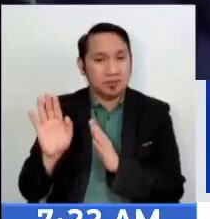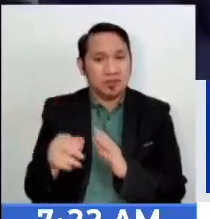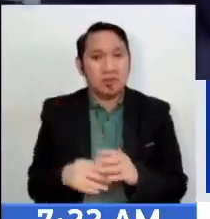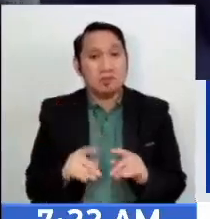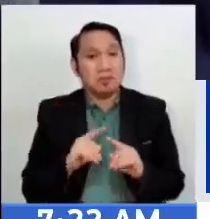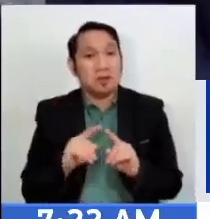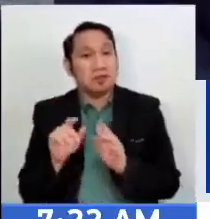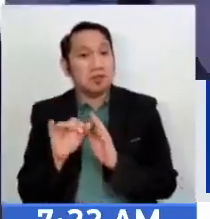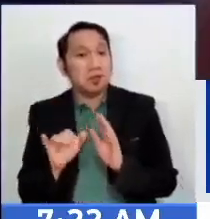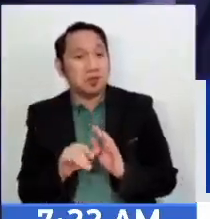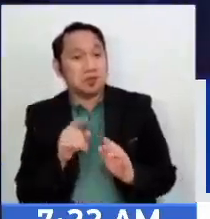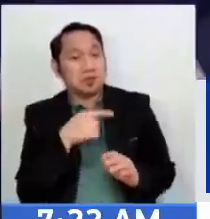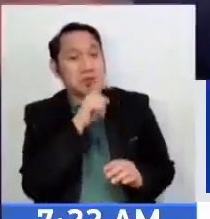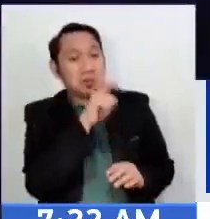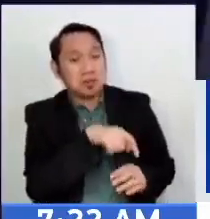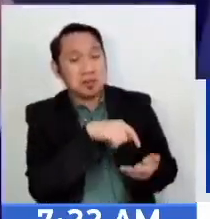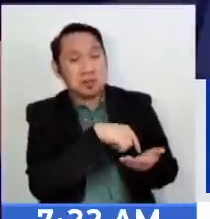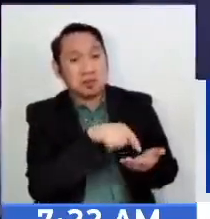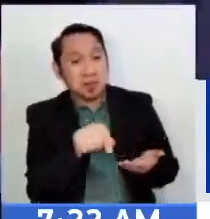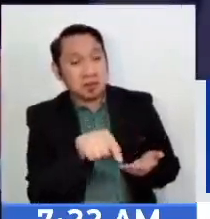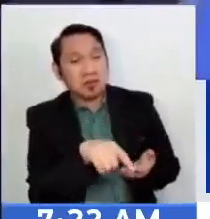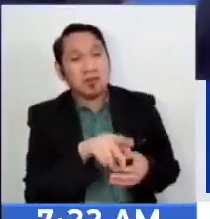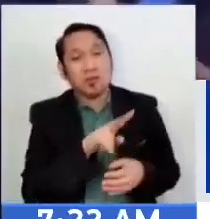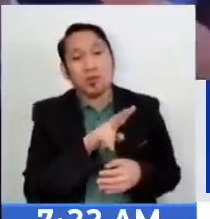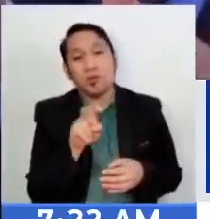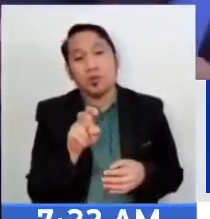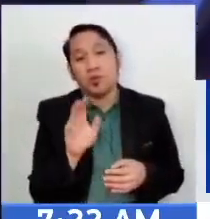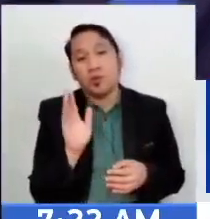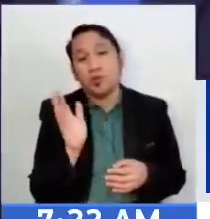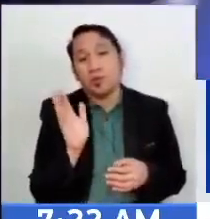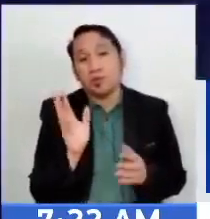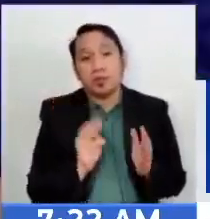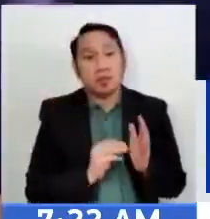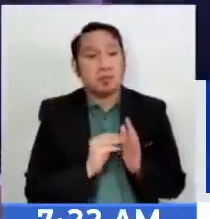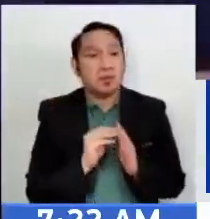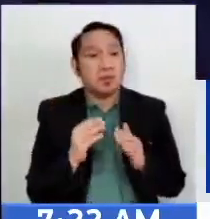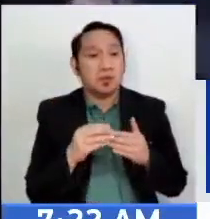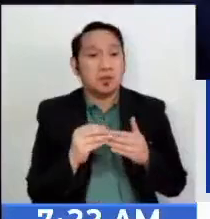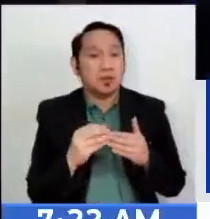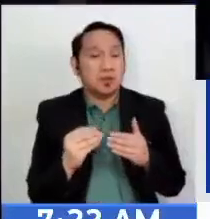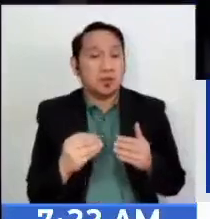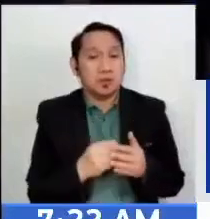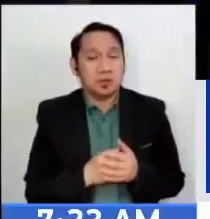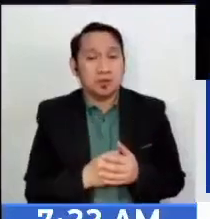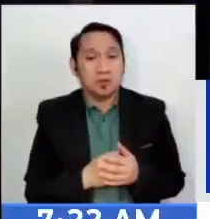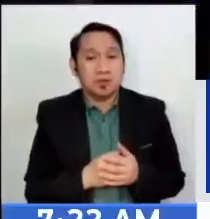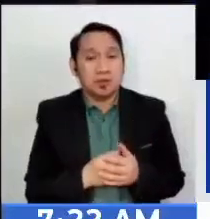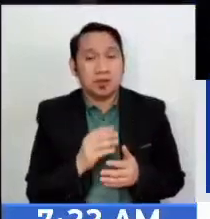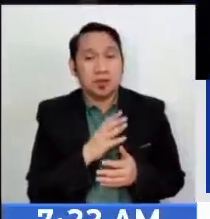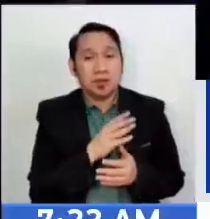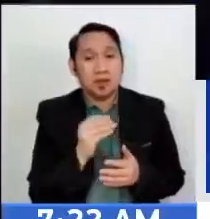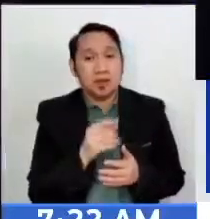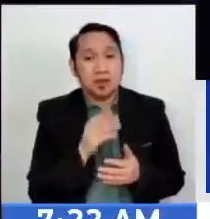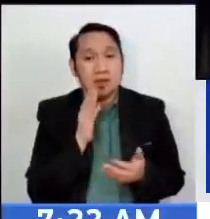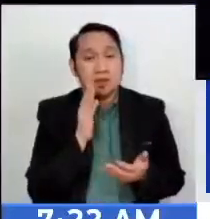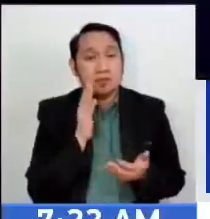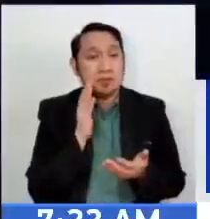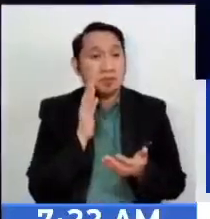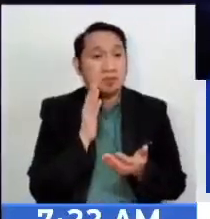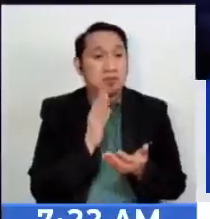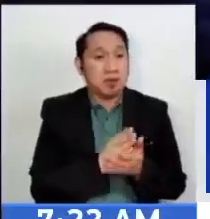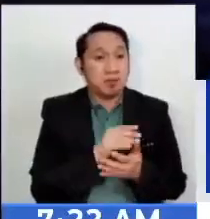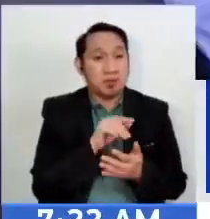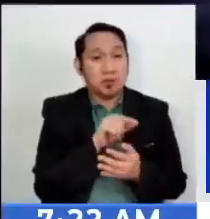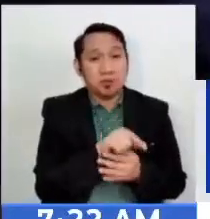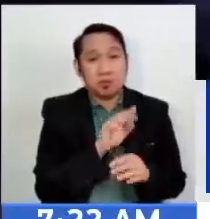si Trump ng hindi bababa sa $250 million at mahinto siya at dalawa niyang anak sa pagninegosyo sa New York. Dapat din daw